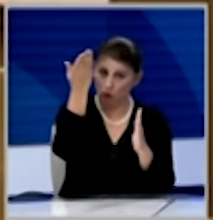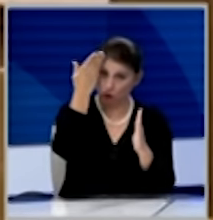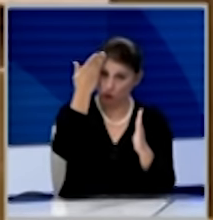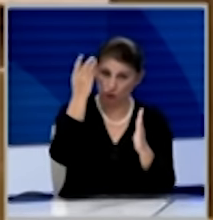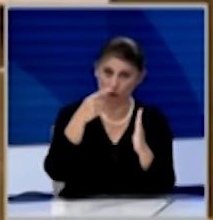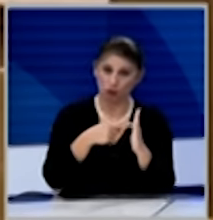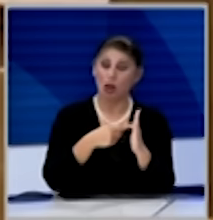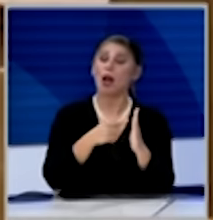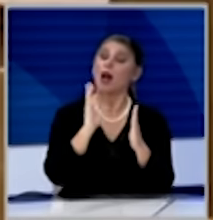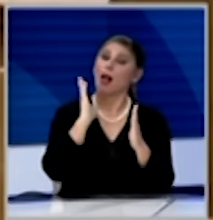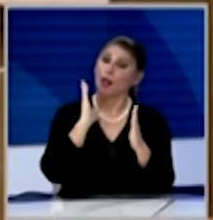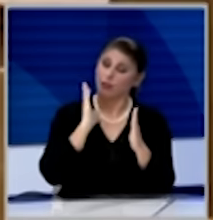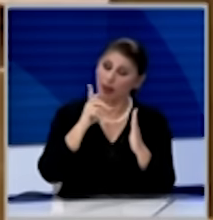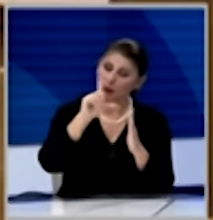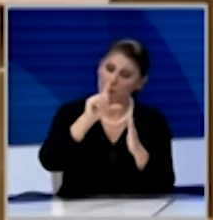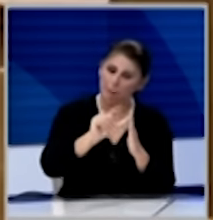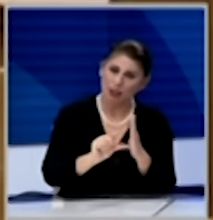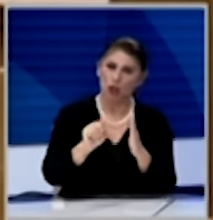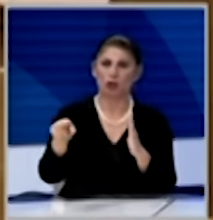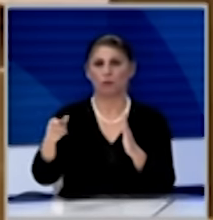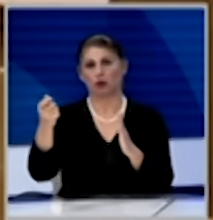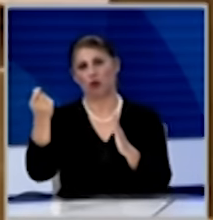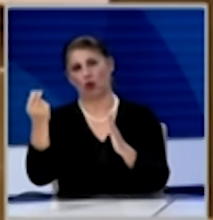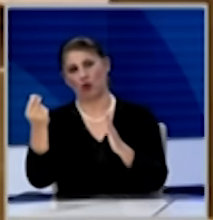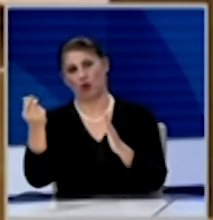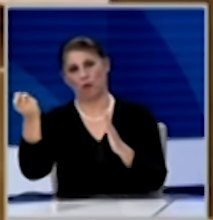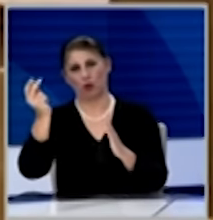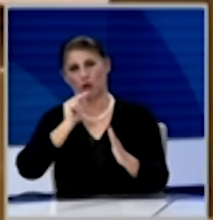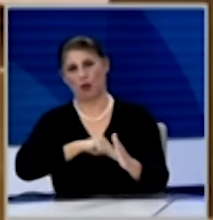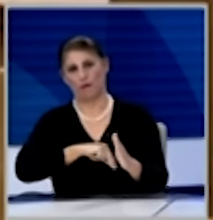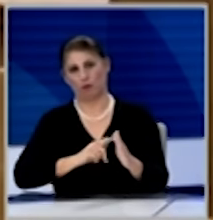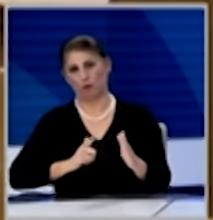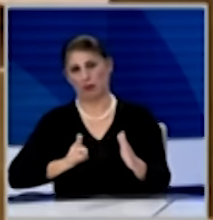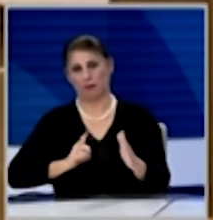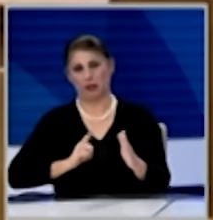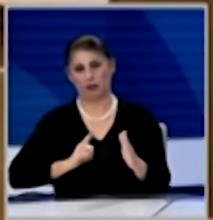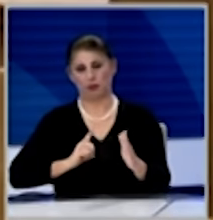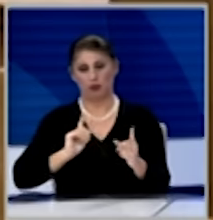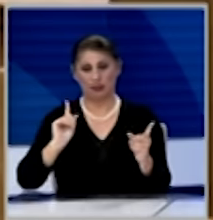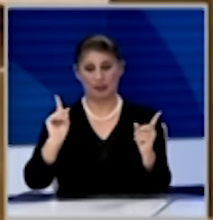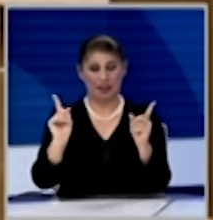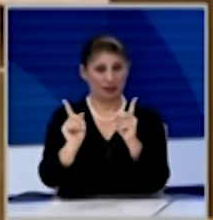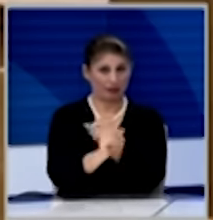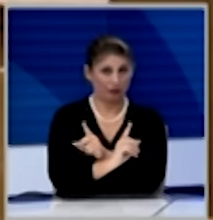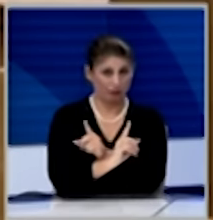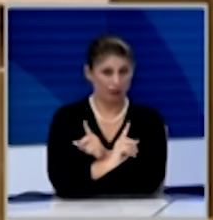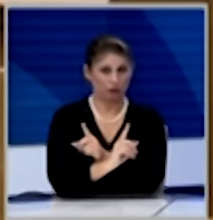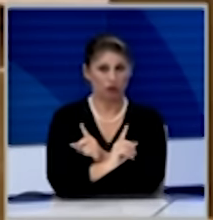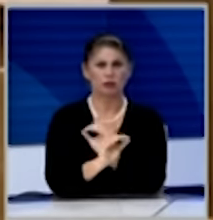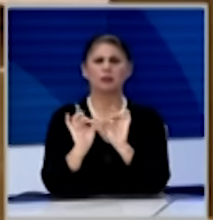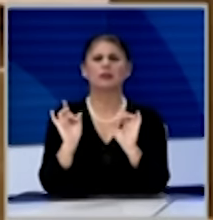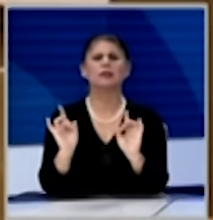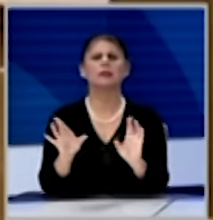κόστος θα είναι μικρότερο από το οικονομικό όφελος που προσδοκάτε σε αντίθετη περίπτωση λέτε